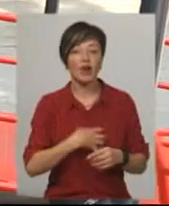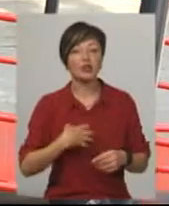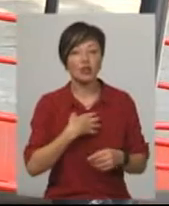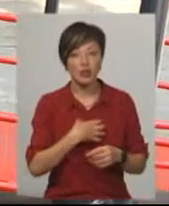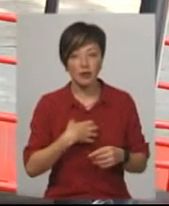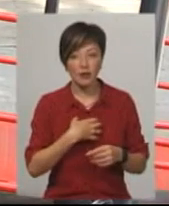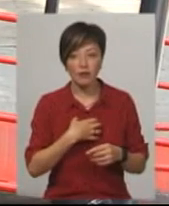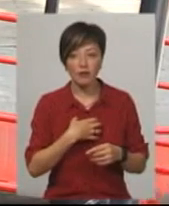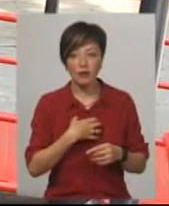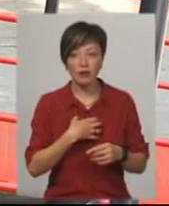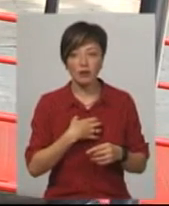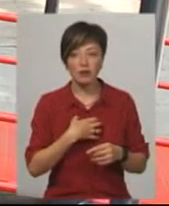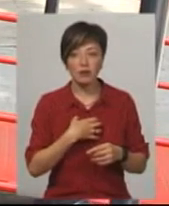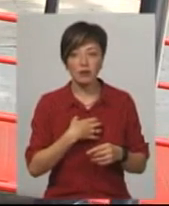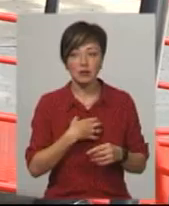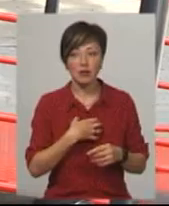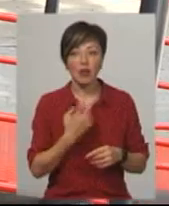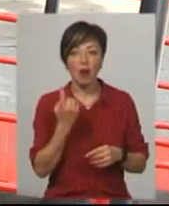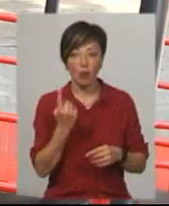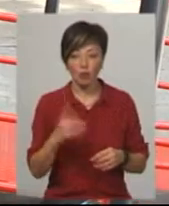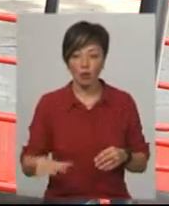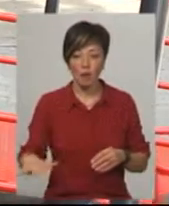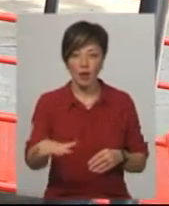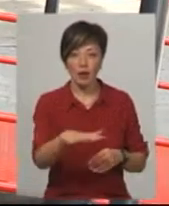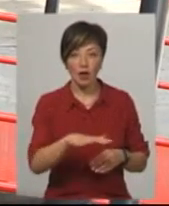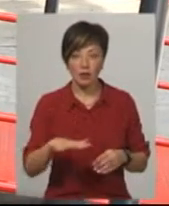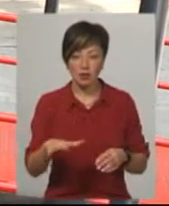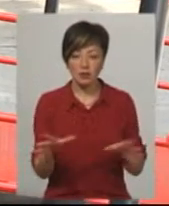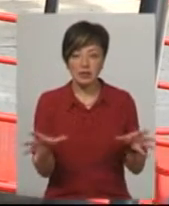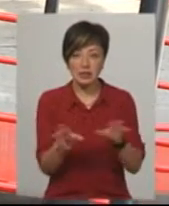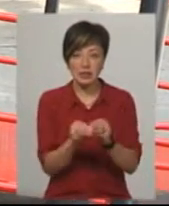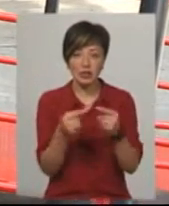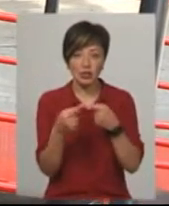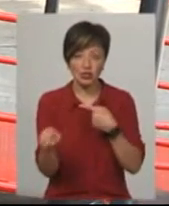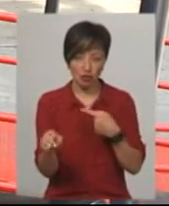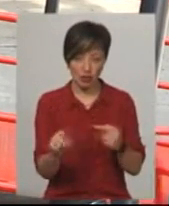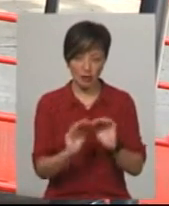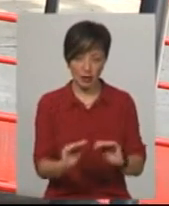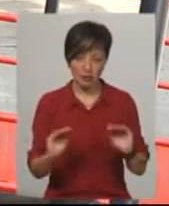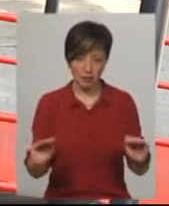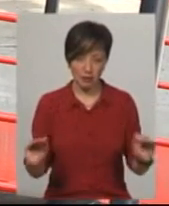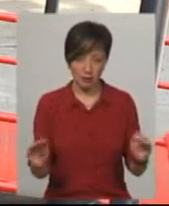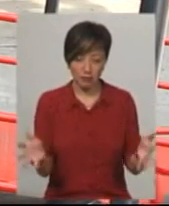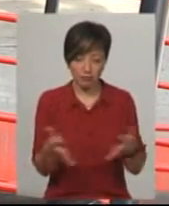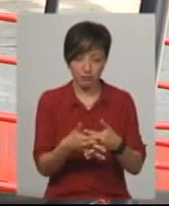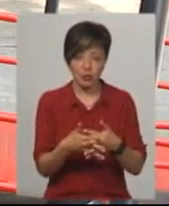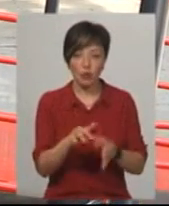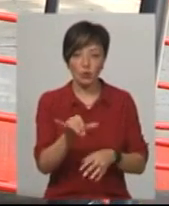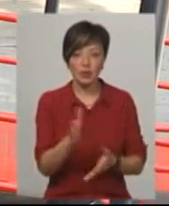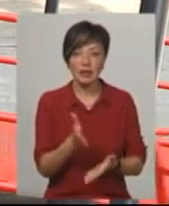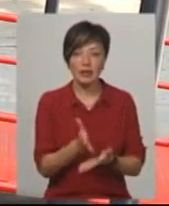важливо, вони на одному майданчику з нормотиповими дітьми, і в них